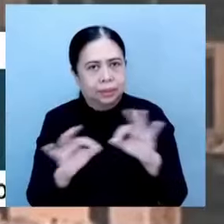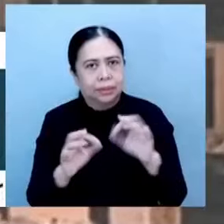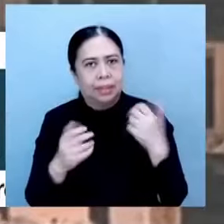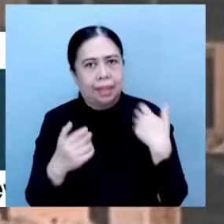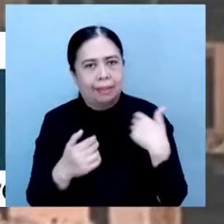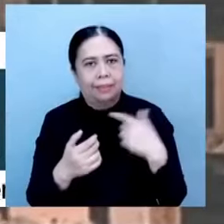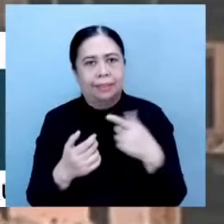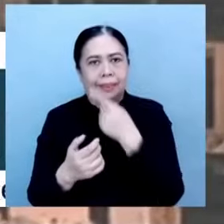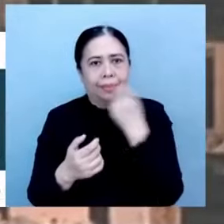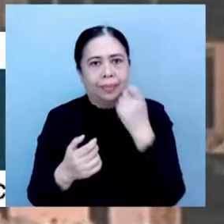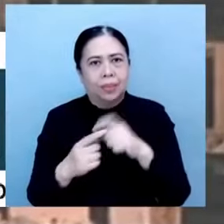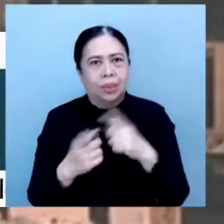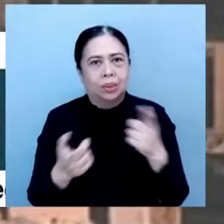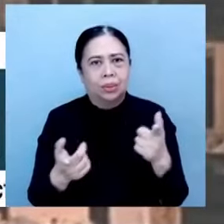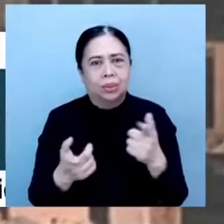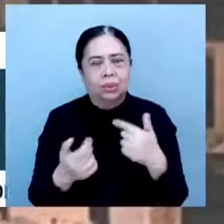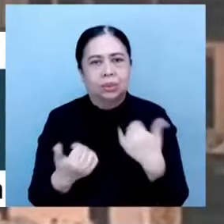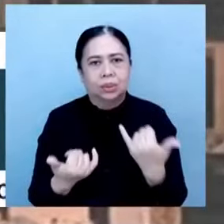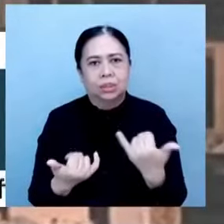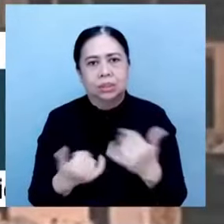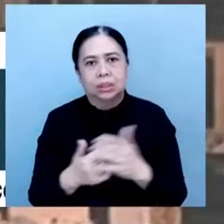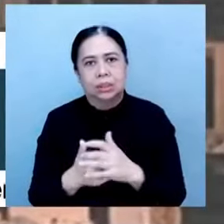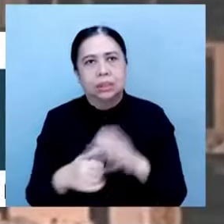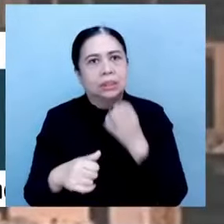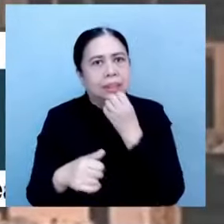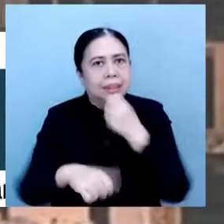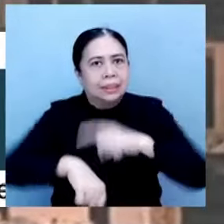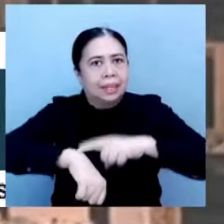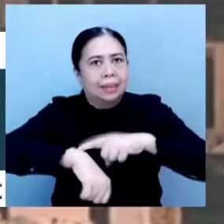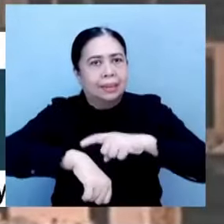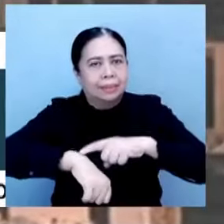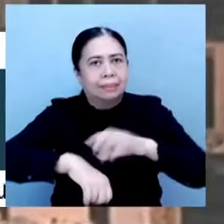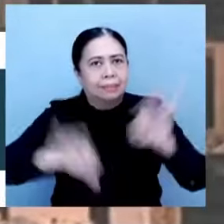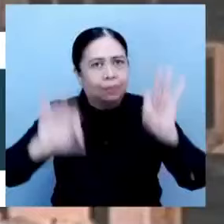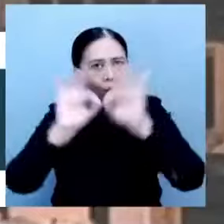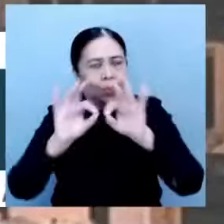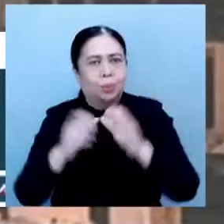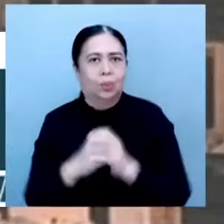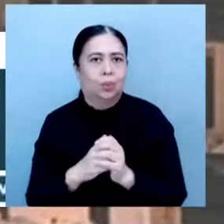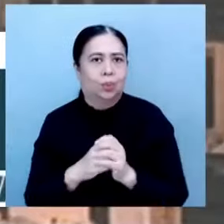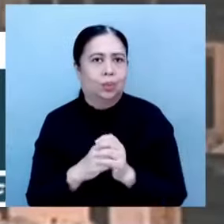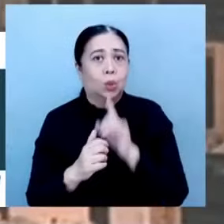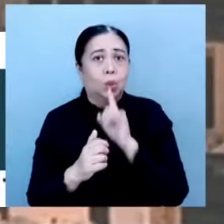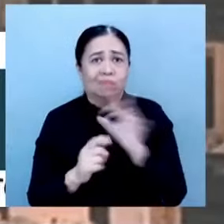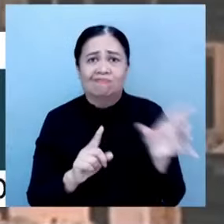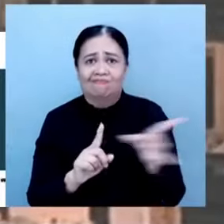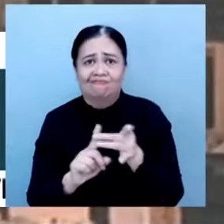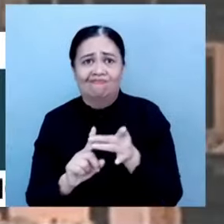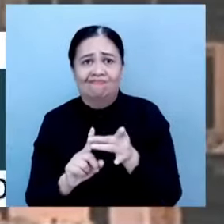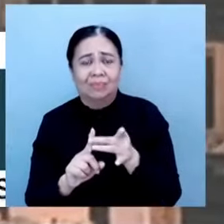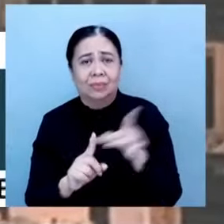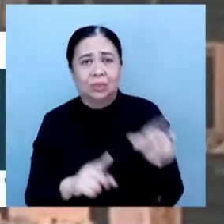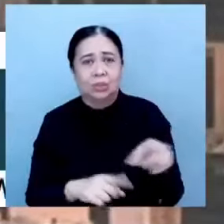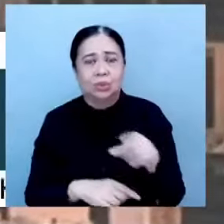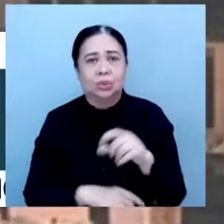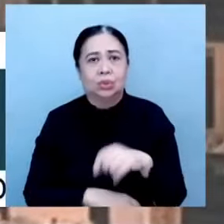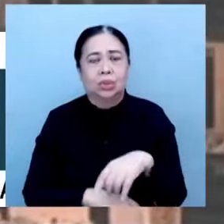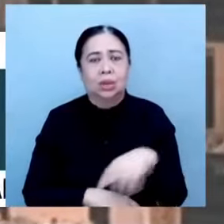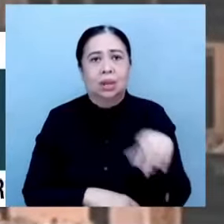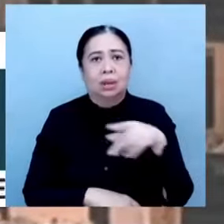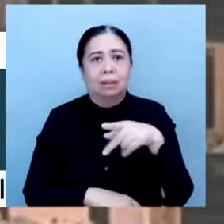kasi hinahabol natin yung oras po sapagkat talagang nakakahawa yung tospirina at kung meron pa